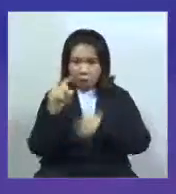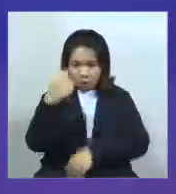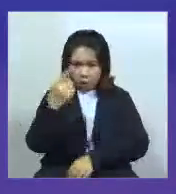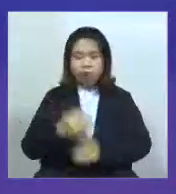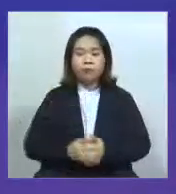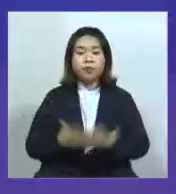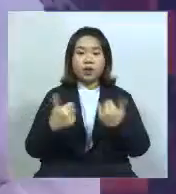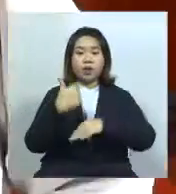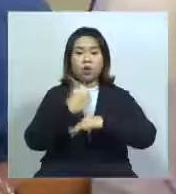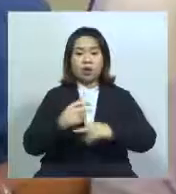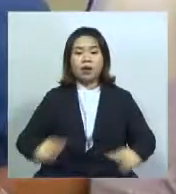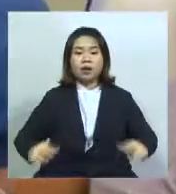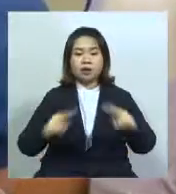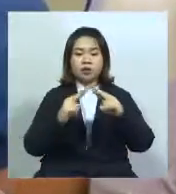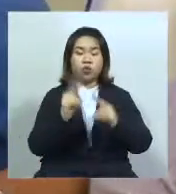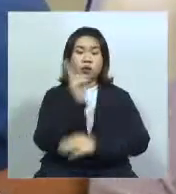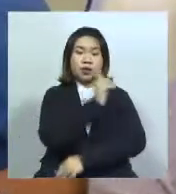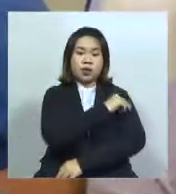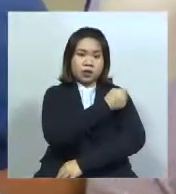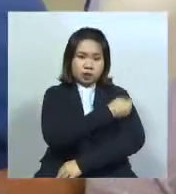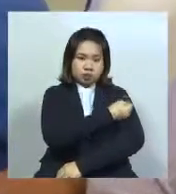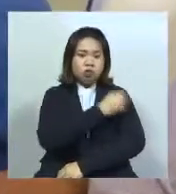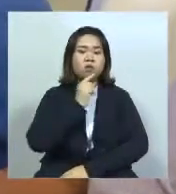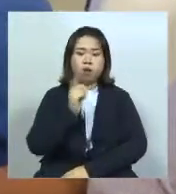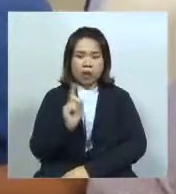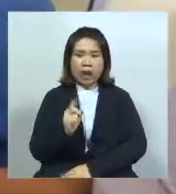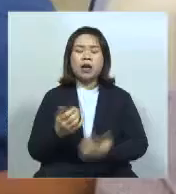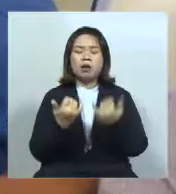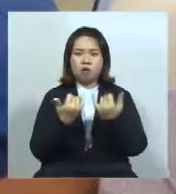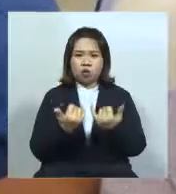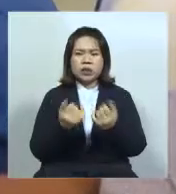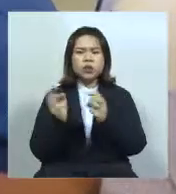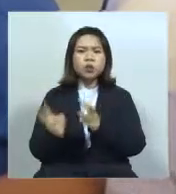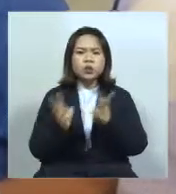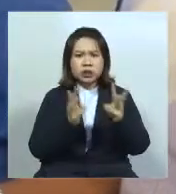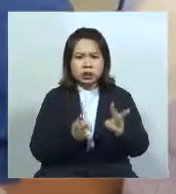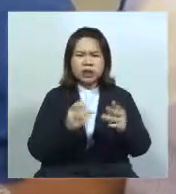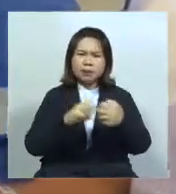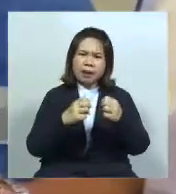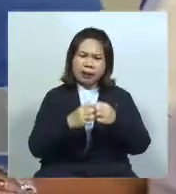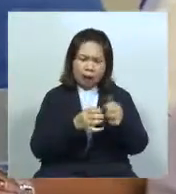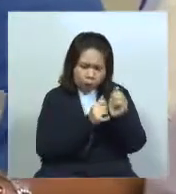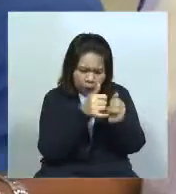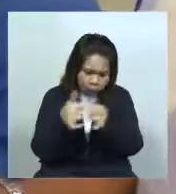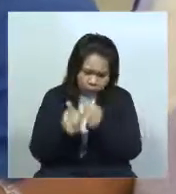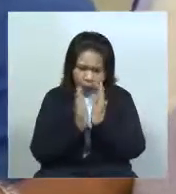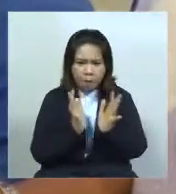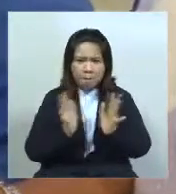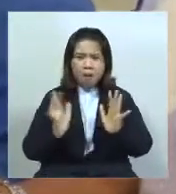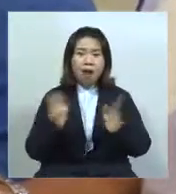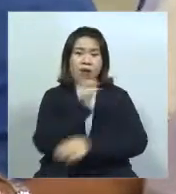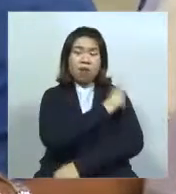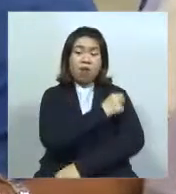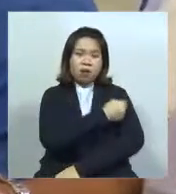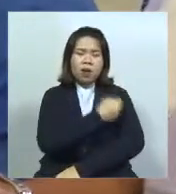นายอนุทินชาญวีรกูลรัฐมนตรีว่าการกระทรวงสาธารณสุขบอกว่าขณะนี้มีแนวคิดที่จะลดความแออัดของผู้ป่วยภายในโรงพย